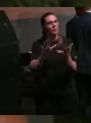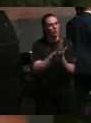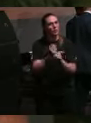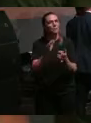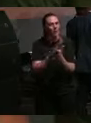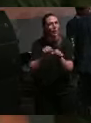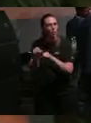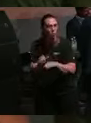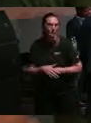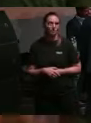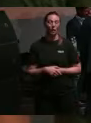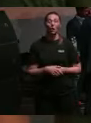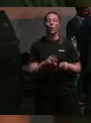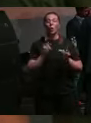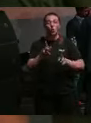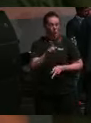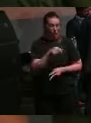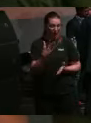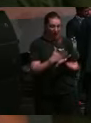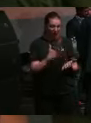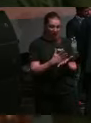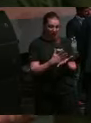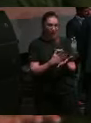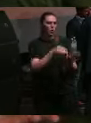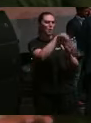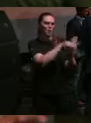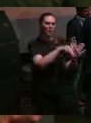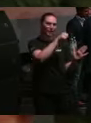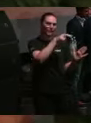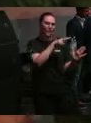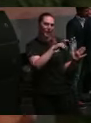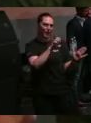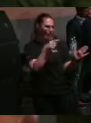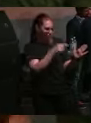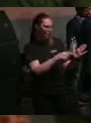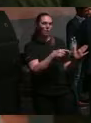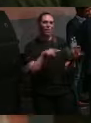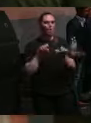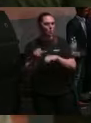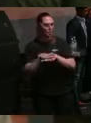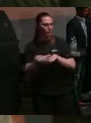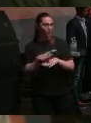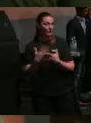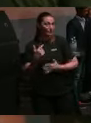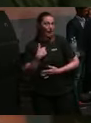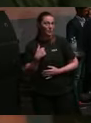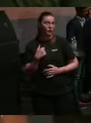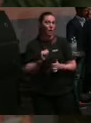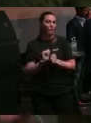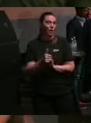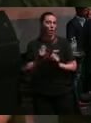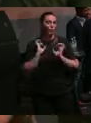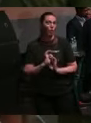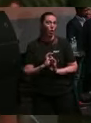så hører vi også nå ettersom man har snudd, for når denne planen til NVE kom, så følte jo kommunene, eksempelvis jeg som var varoverfører i Hammerfest, at